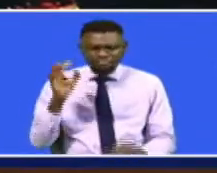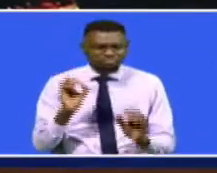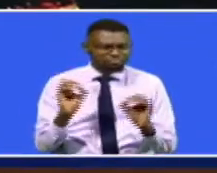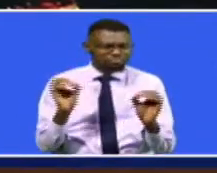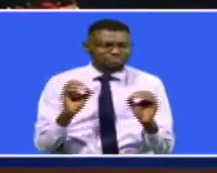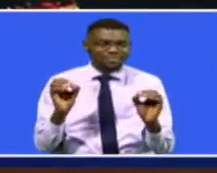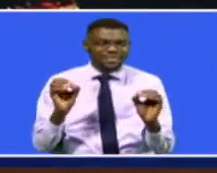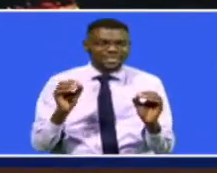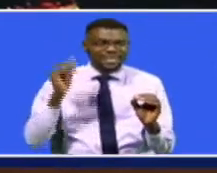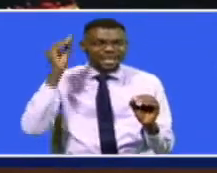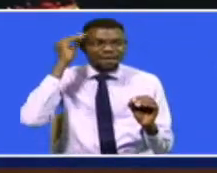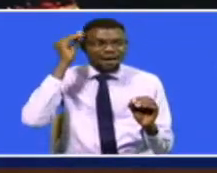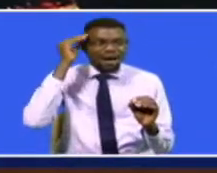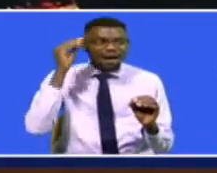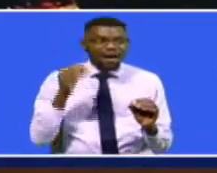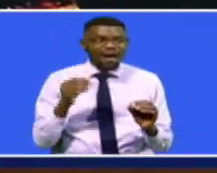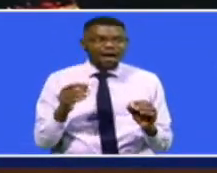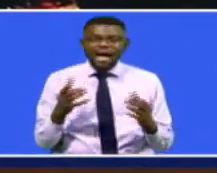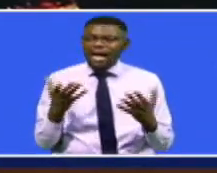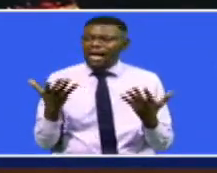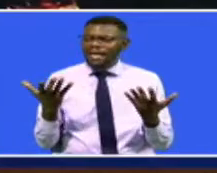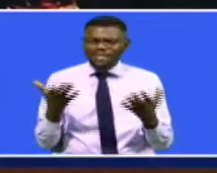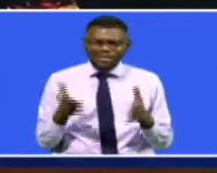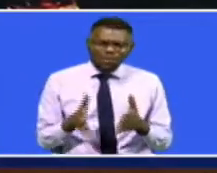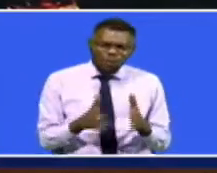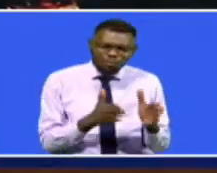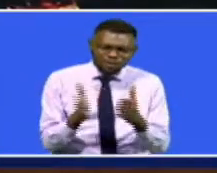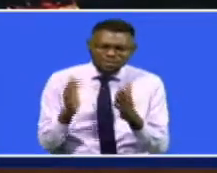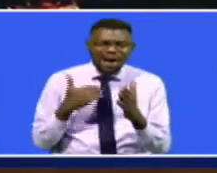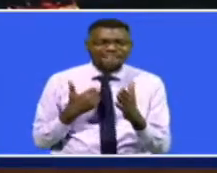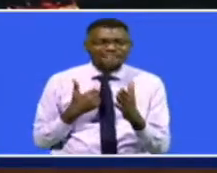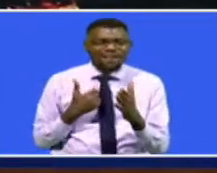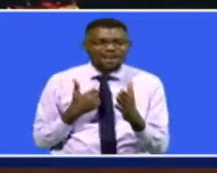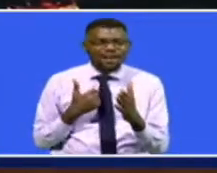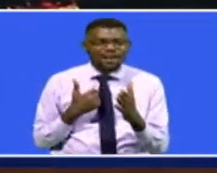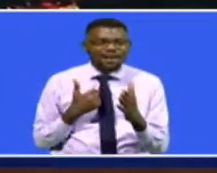masomo si jengo nadhani, eh? Ni ile elimu utakayopata pale shuleni.